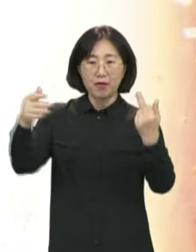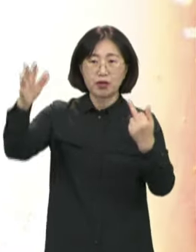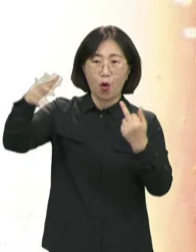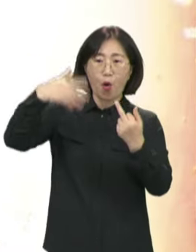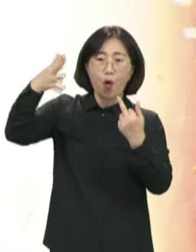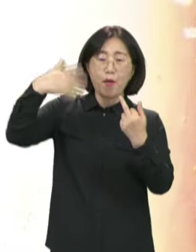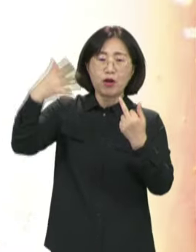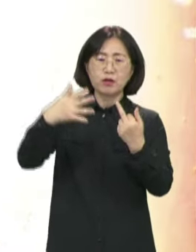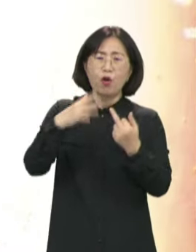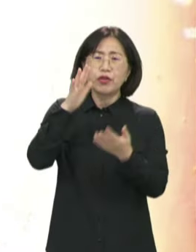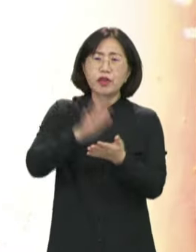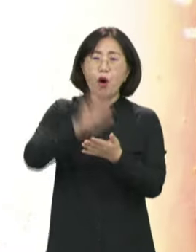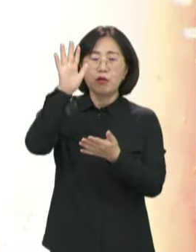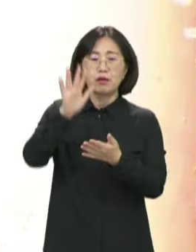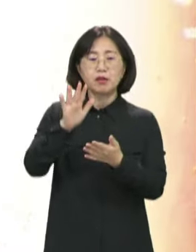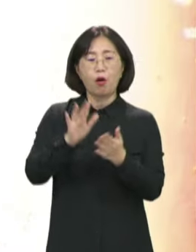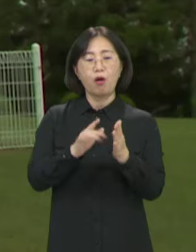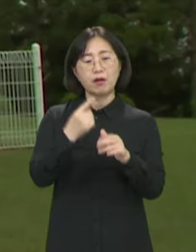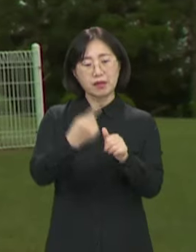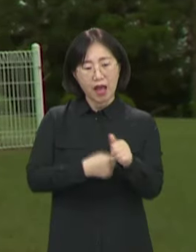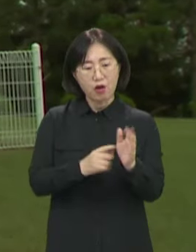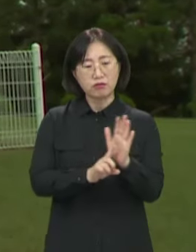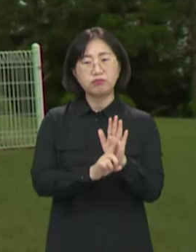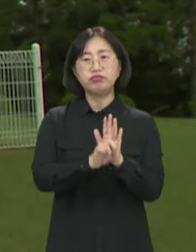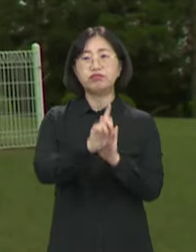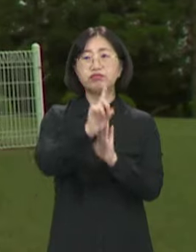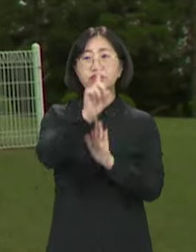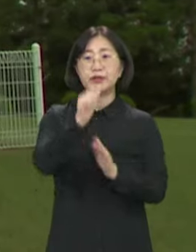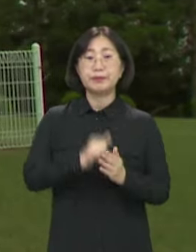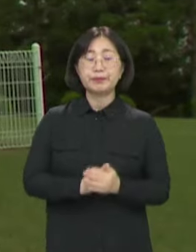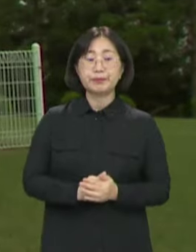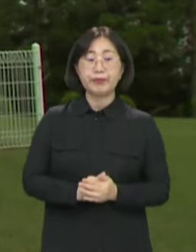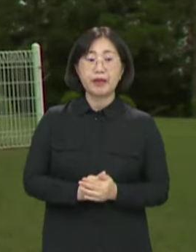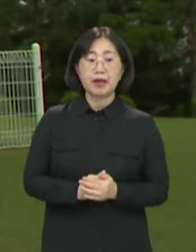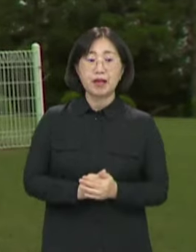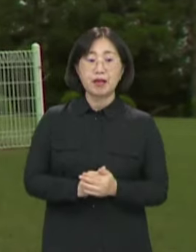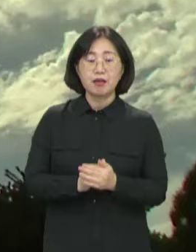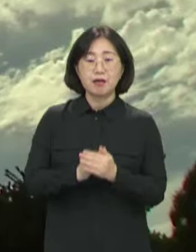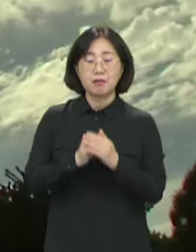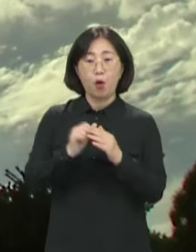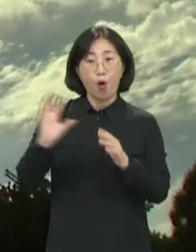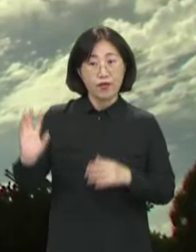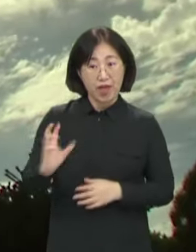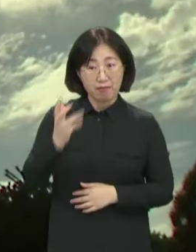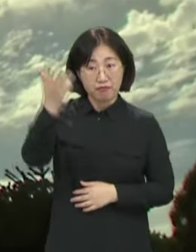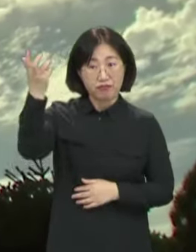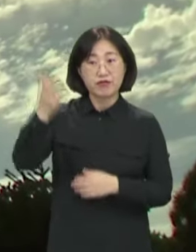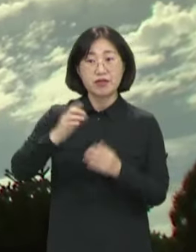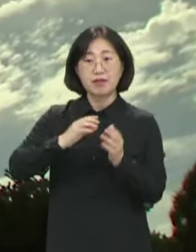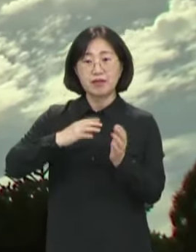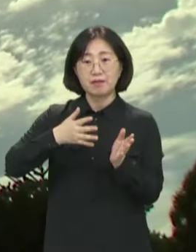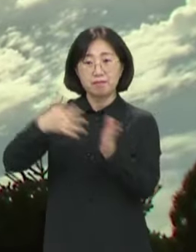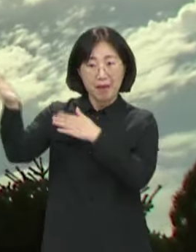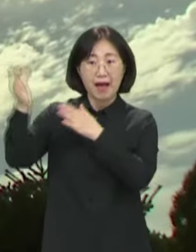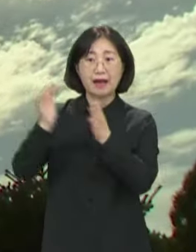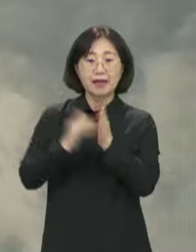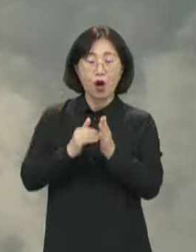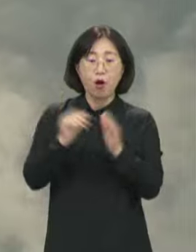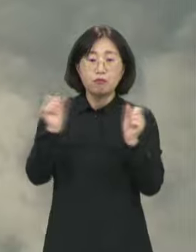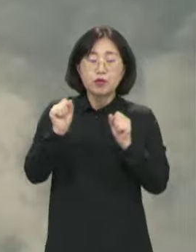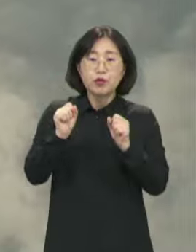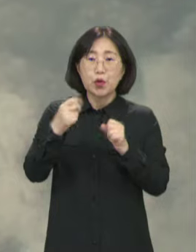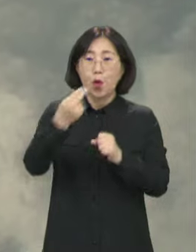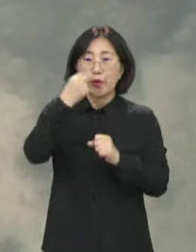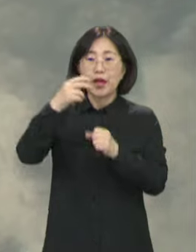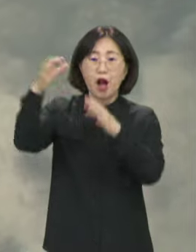기온도 당분간 더 올라갈 걸로 보입니다. 다만 이번 주 후반 태풍이 물러간 뒤 북쪽에서 찬 공기가 내려오며